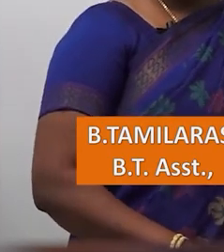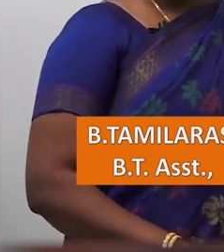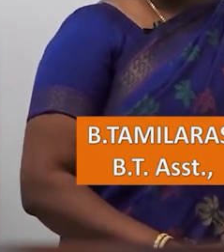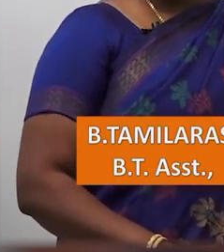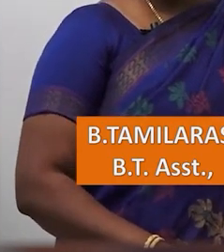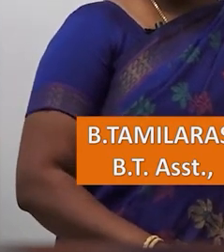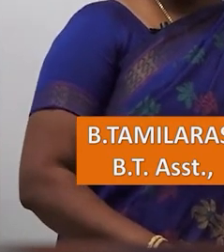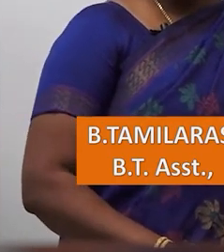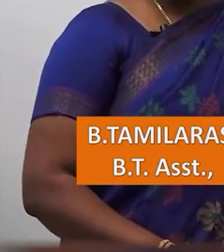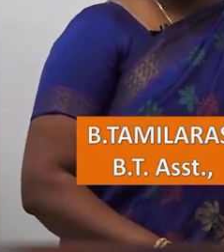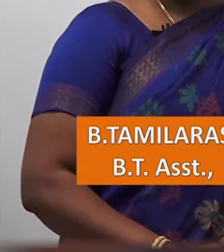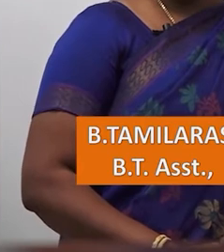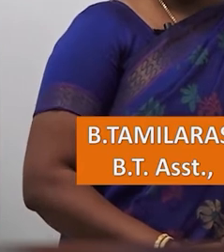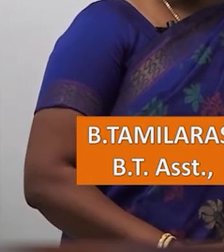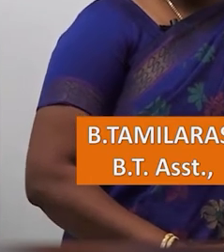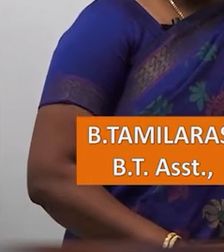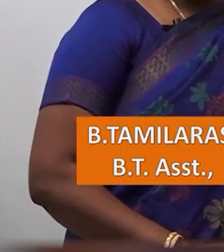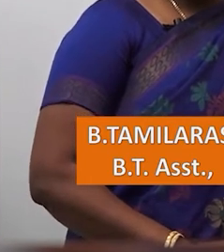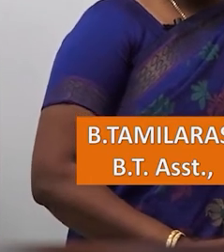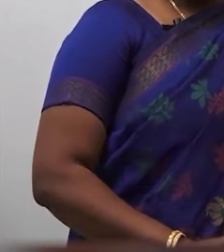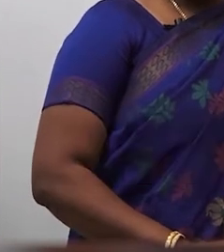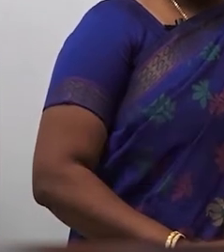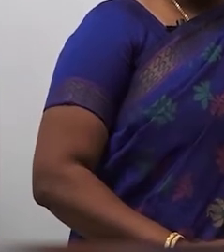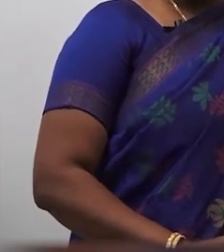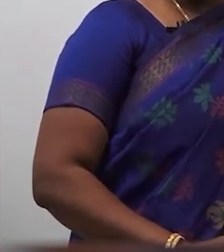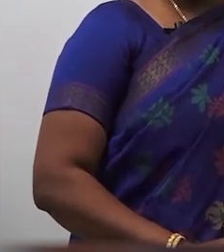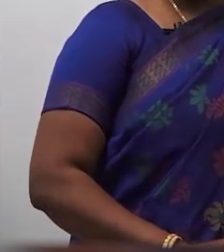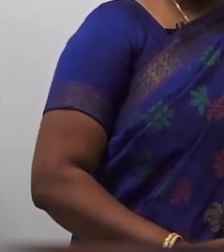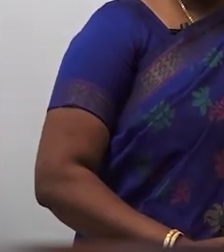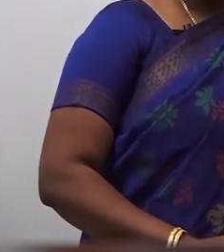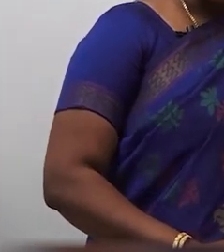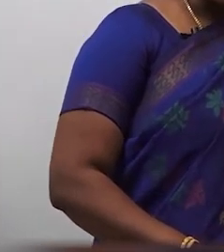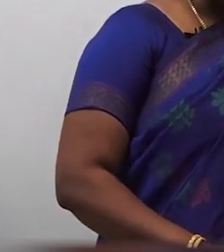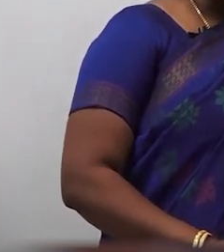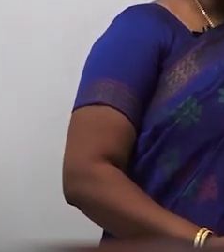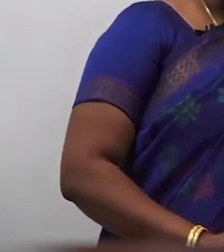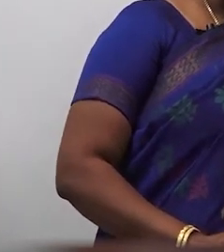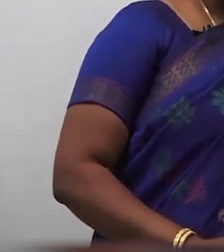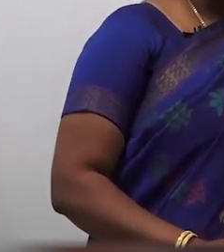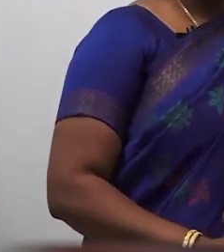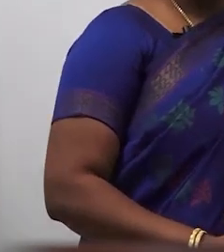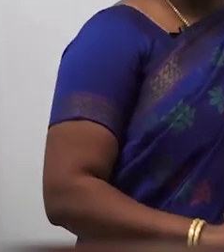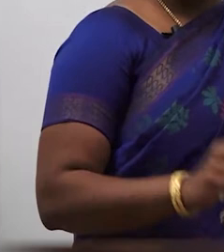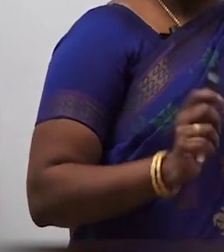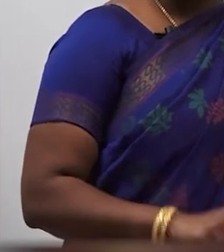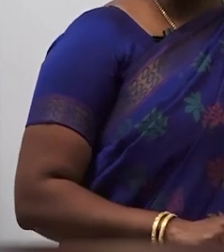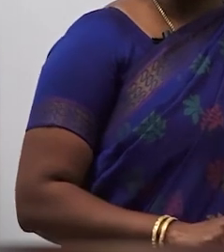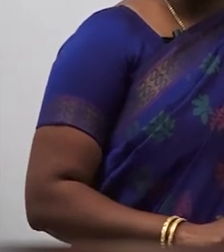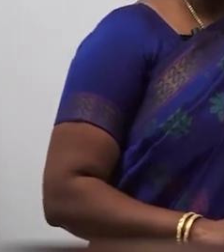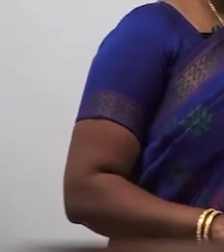நம்ம கோணங்களின் வகைகள் பார்க்கலாம். நம்ம வந்து சின்ன கிளாஸ்லயே படிச்சிருக்கோம் இல்லையா கோணங்களின் வகைகள். அத வந்து ஒரு தடவை